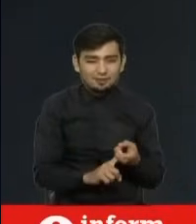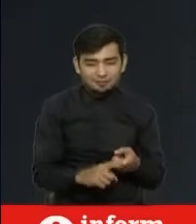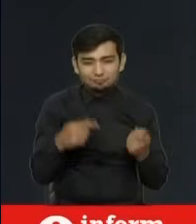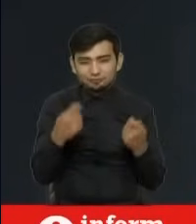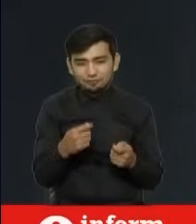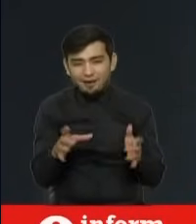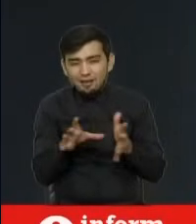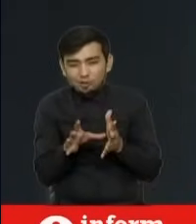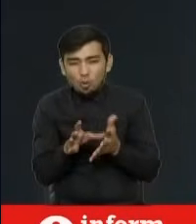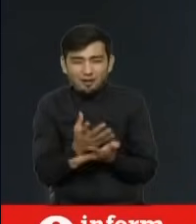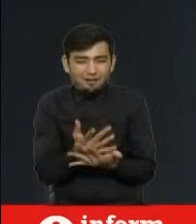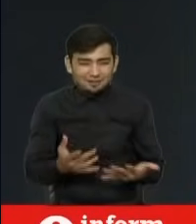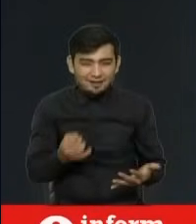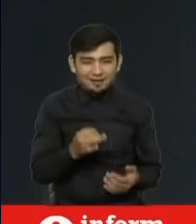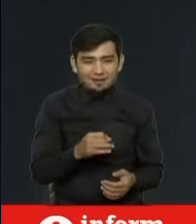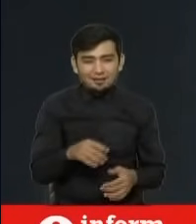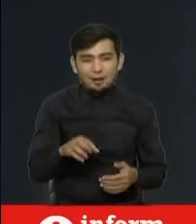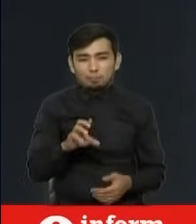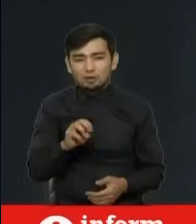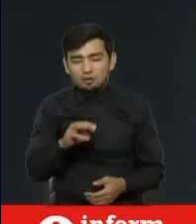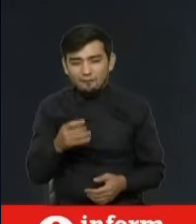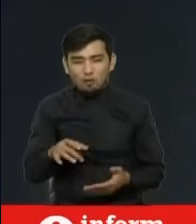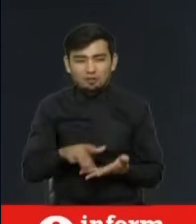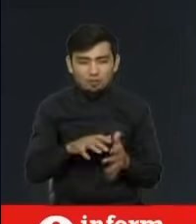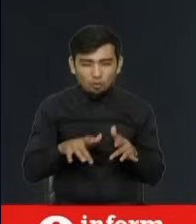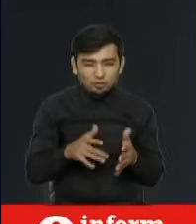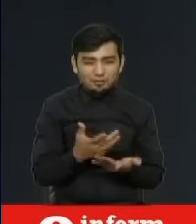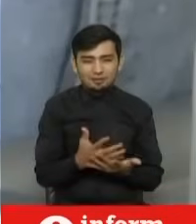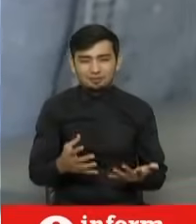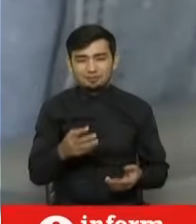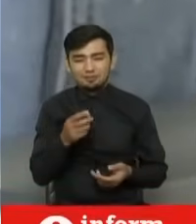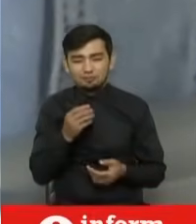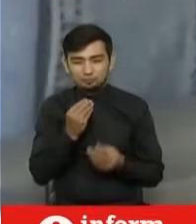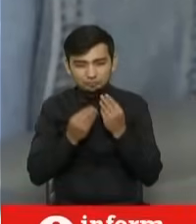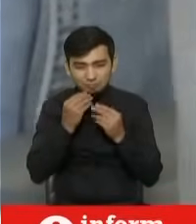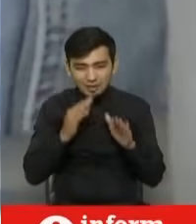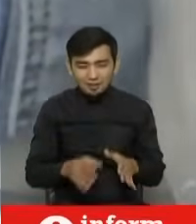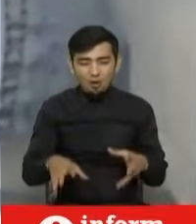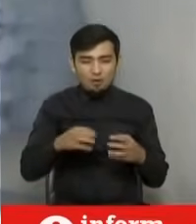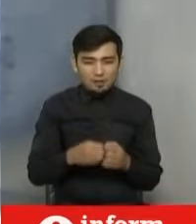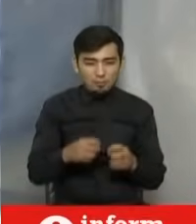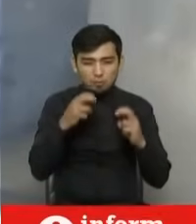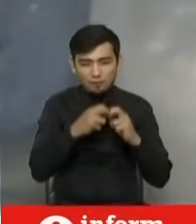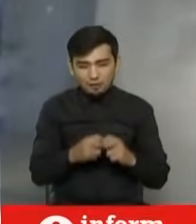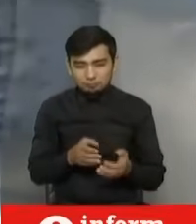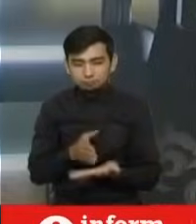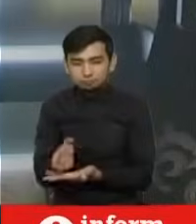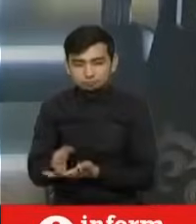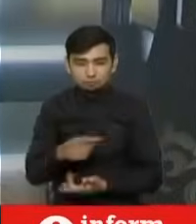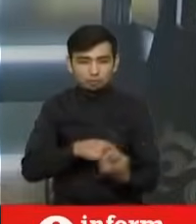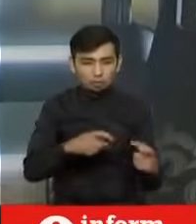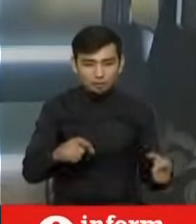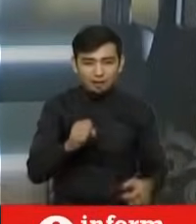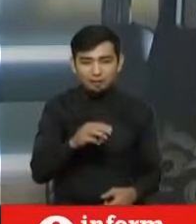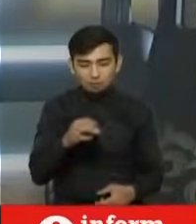и электронной торговли бытовых услуг сферы ЖКХ и общественного питания также провели проверки в отношении предпринимателей к